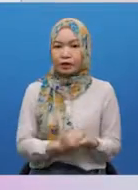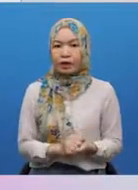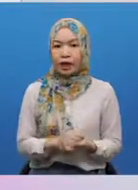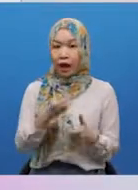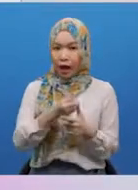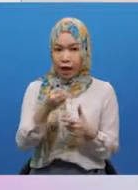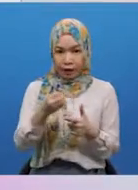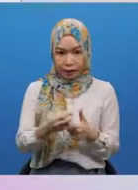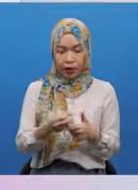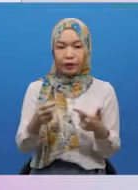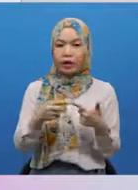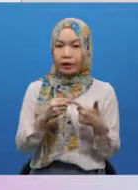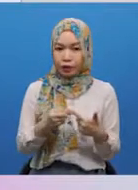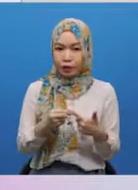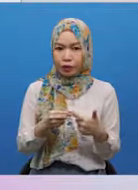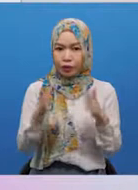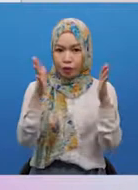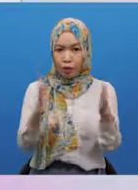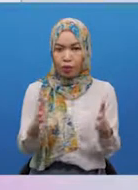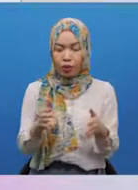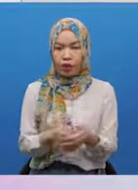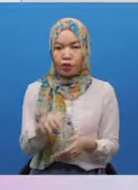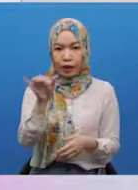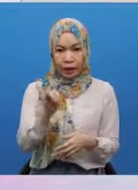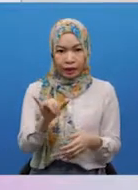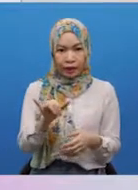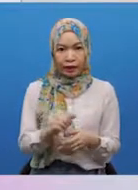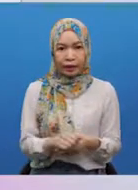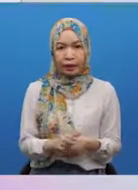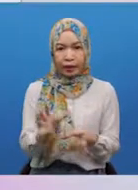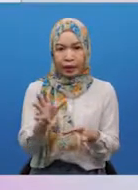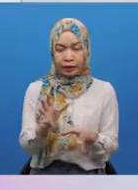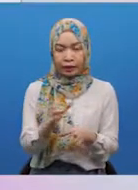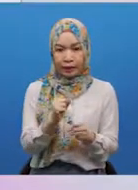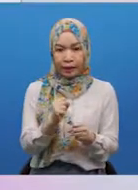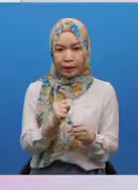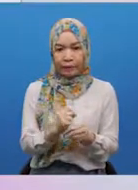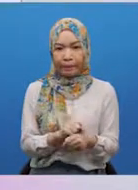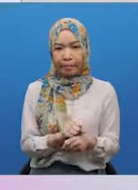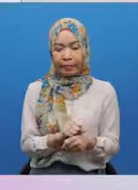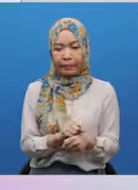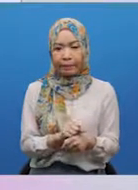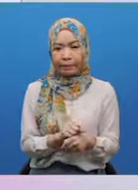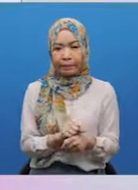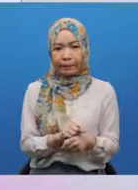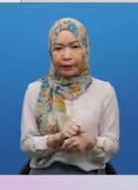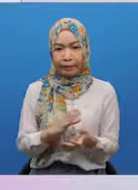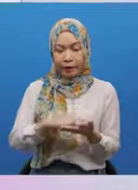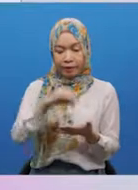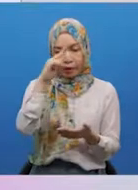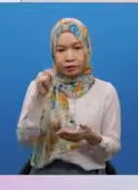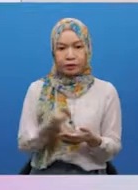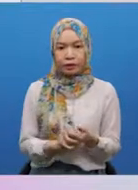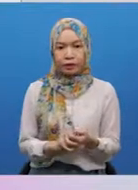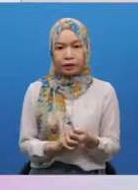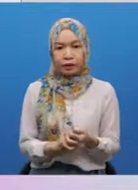atau yang kedua, seseorang itu berkelulusan universiti dalam jurusan perubatan